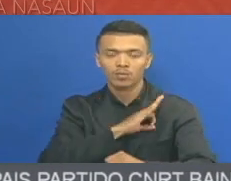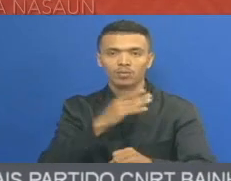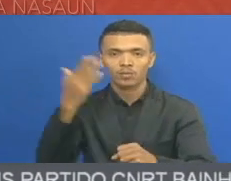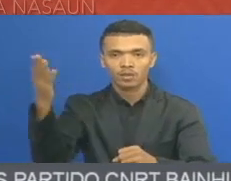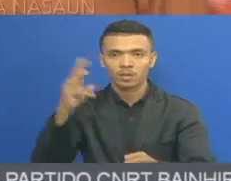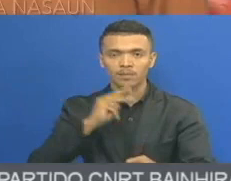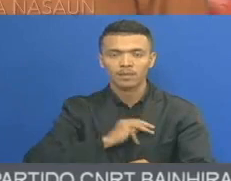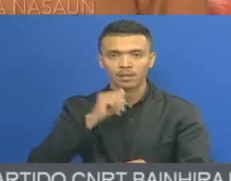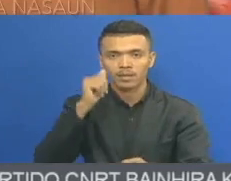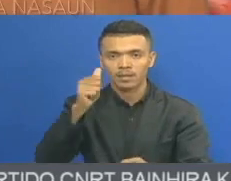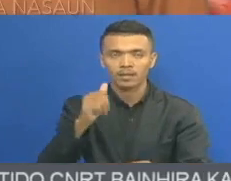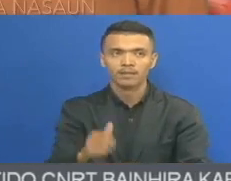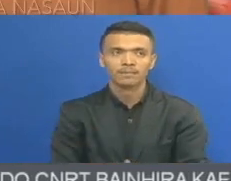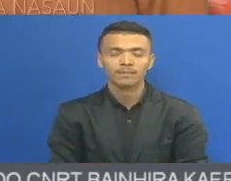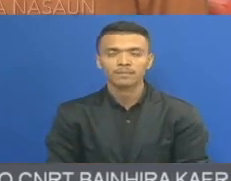Maliana.